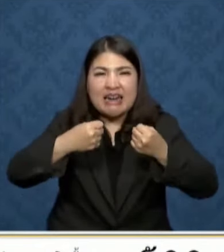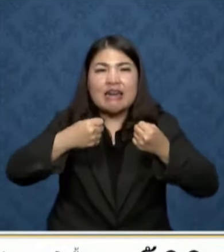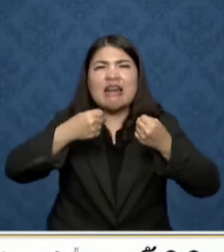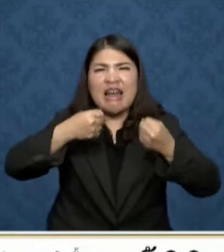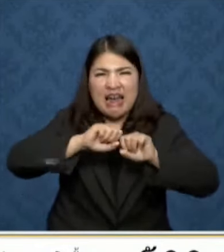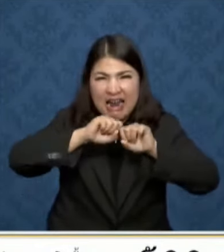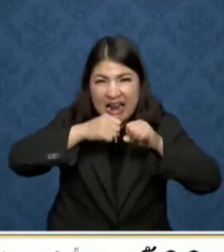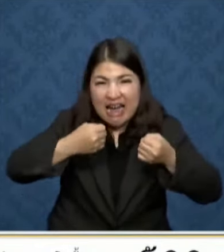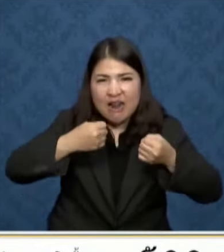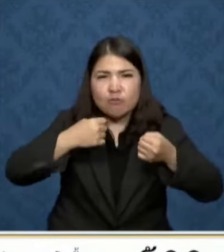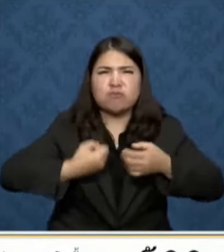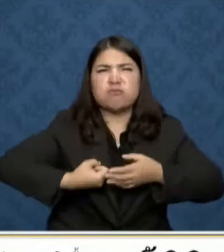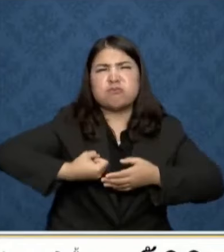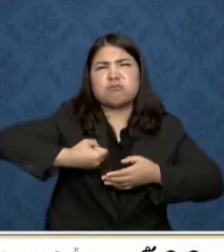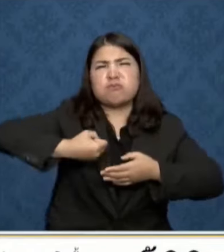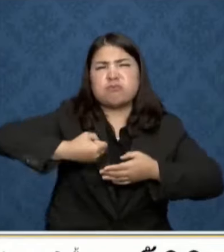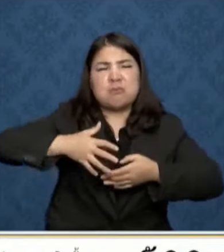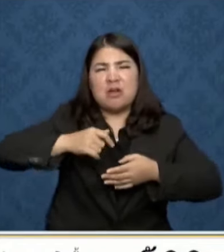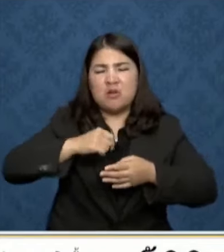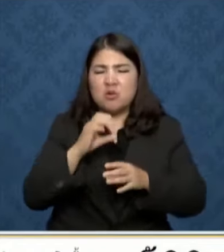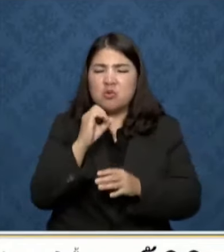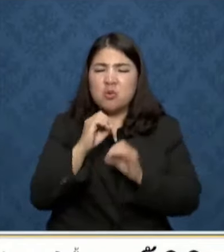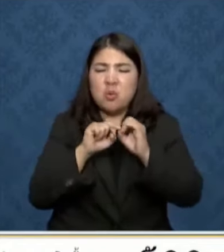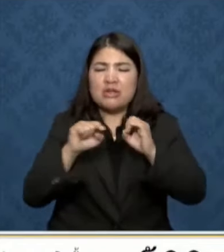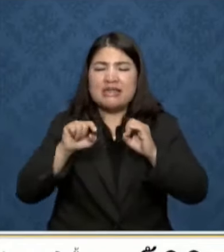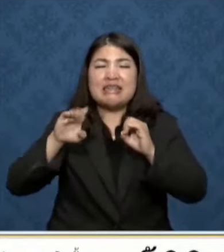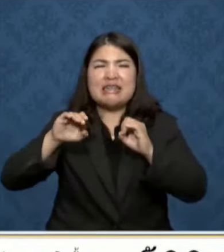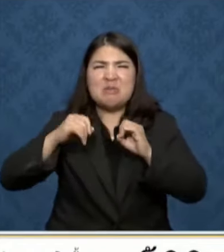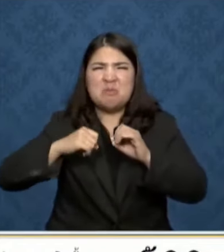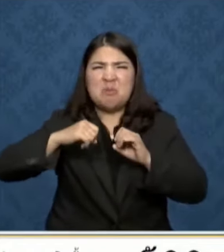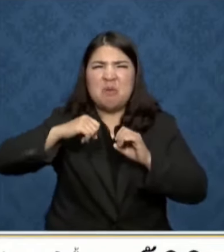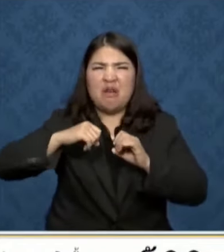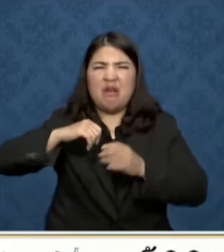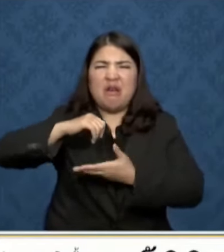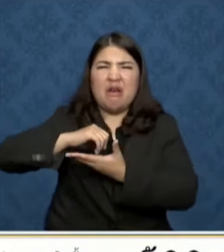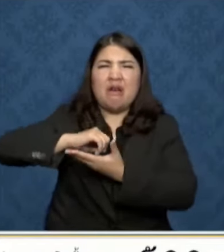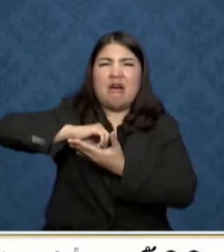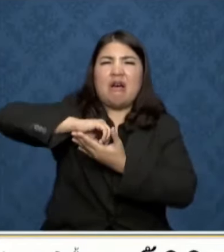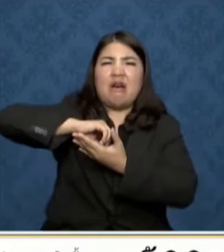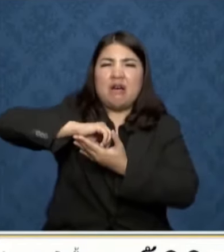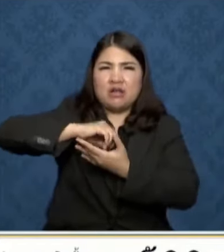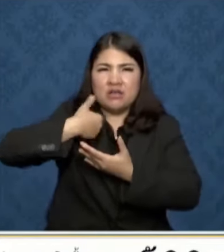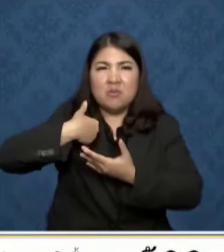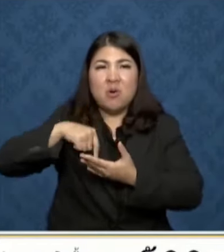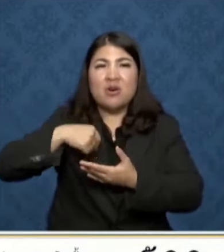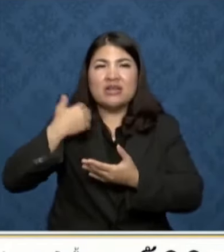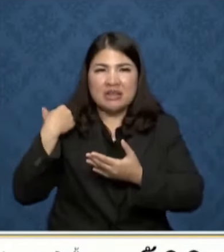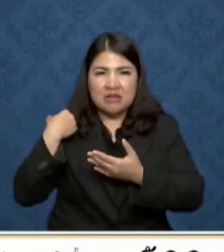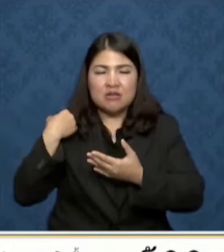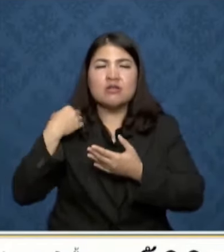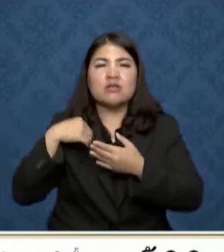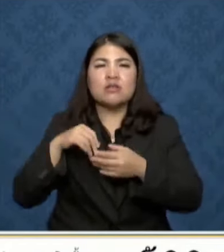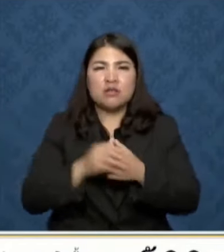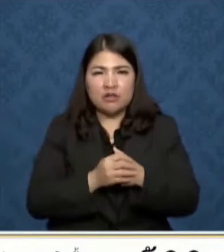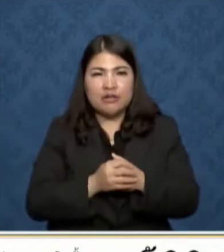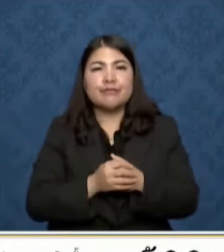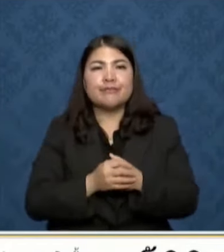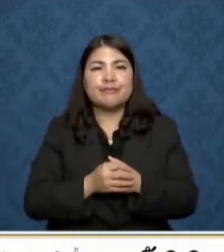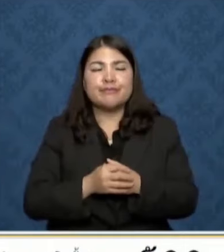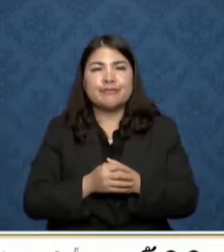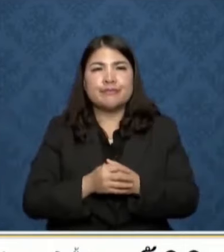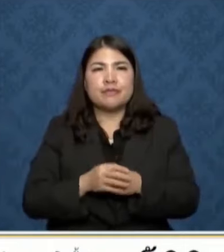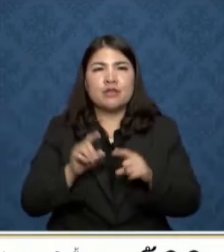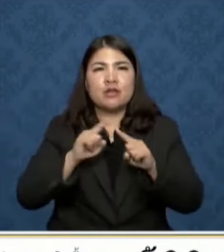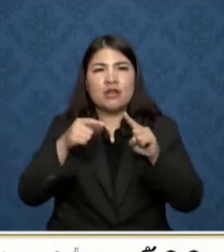ไม่ได้ท่พระทานครั0-40 Ong ศาตรนี้ยกไม่ได้ถ้า 90% ยขนมาแลช่วยยกต่อ Christinaกได้เขาใช้ก้ามเอไ lnดึขึมาอัี้คอยวากัน